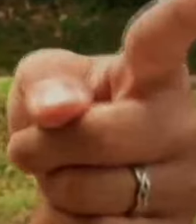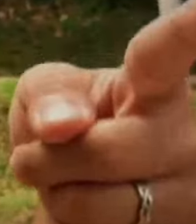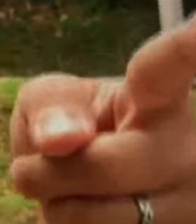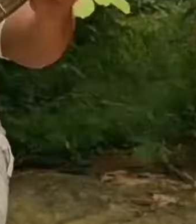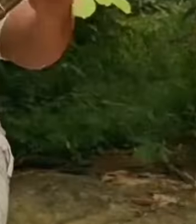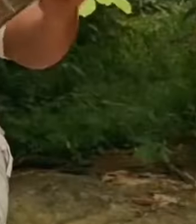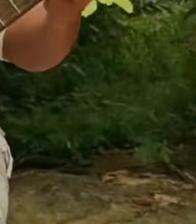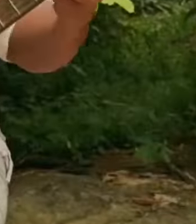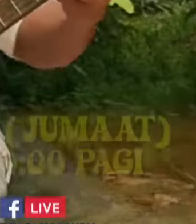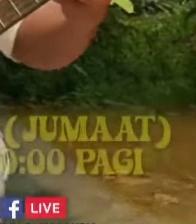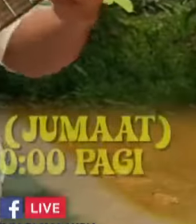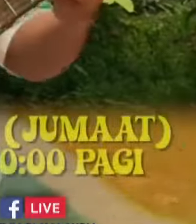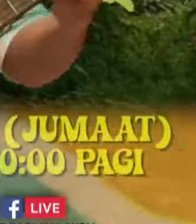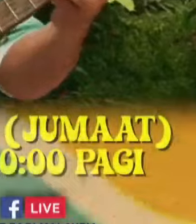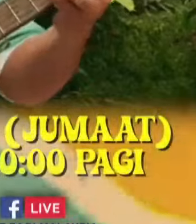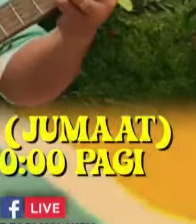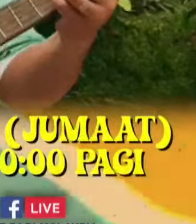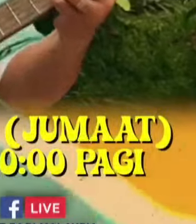tiga.